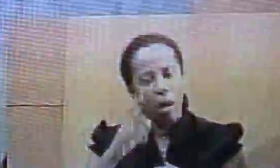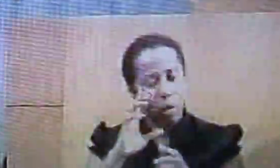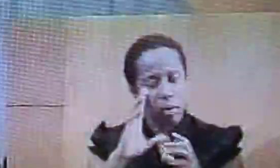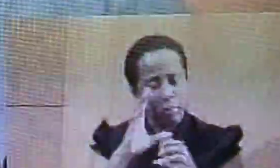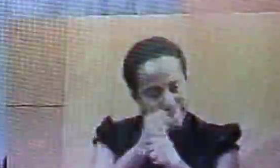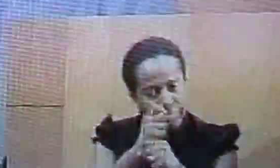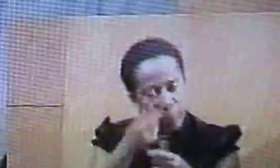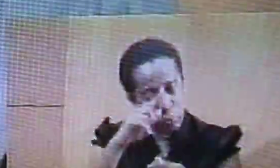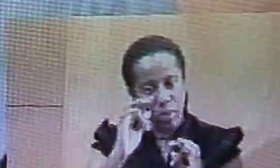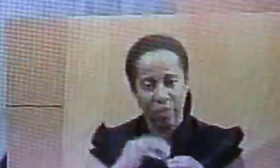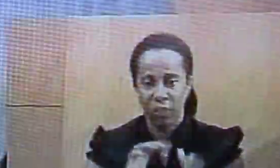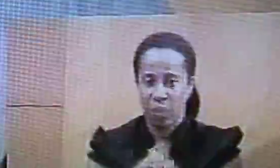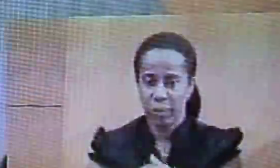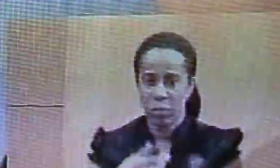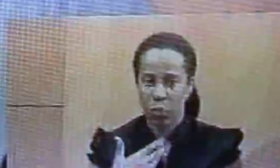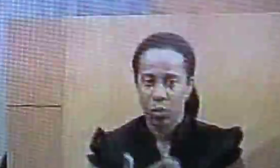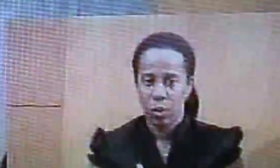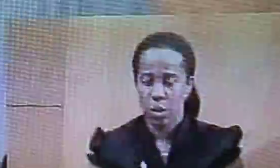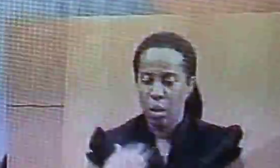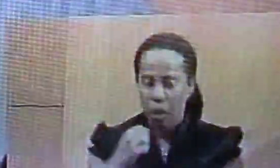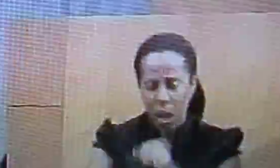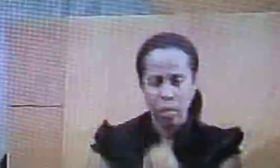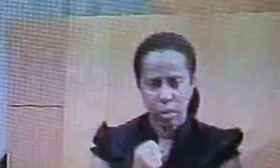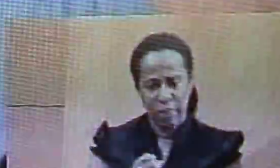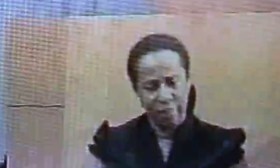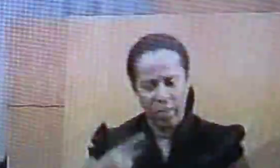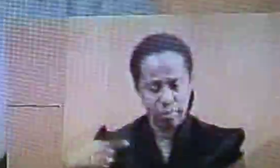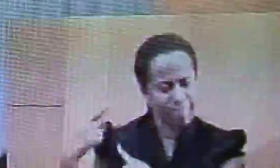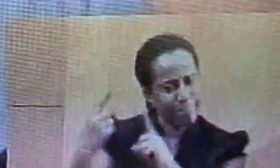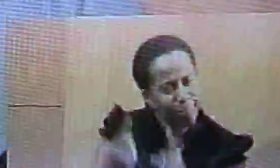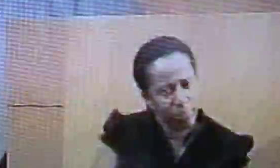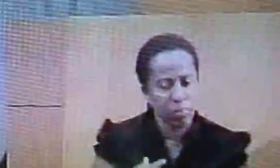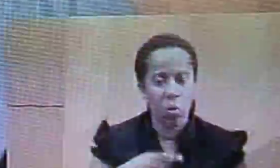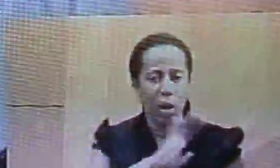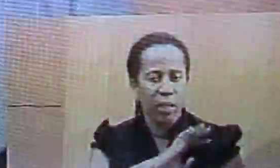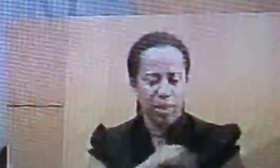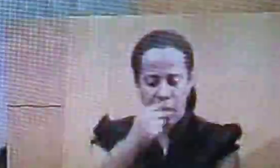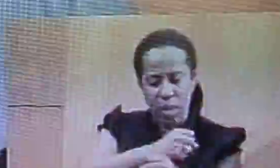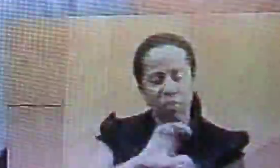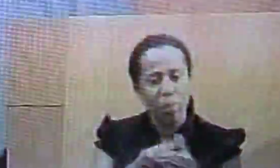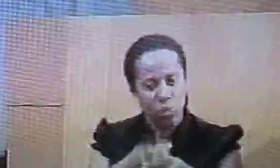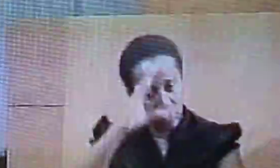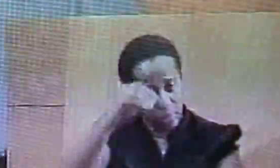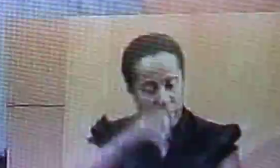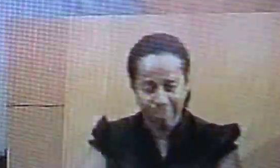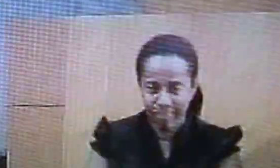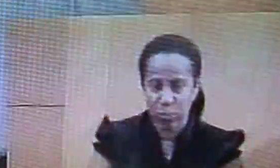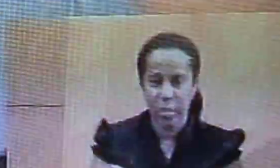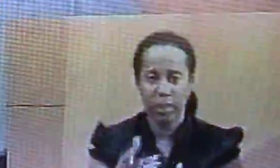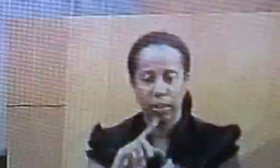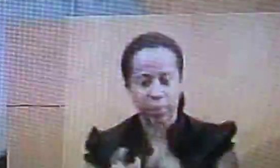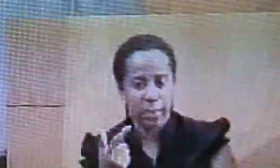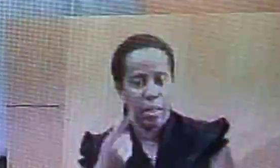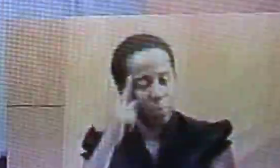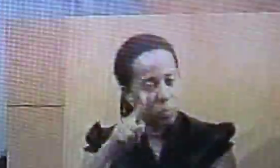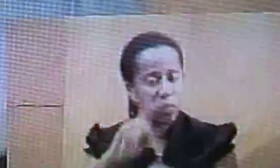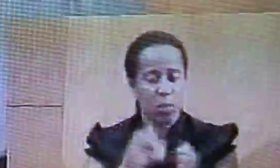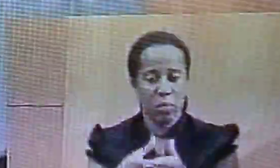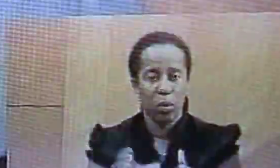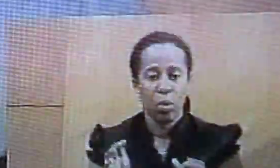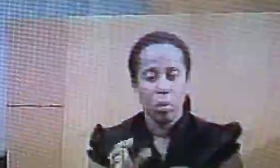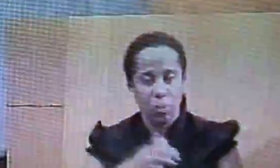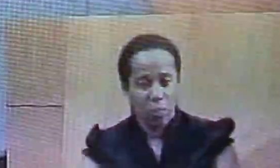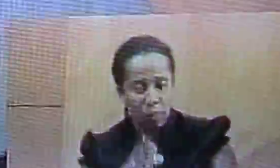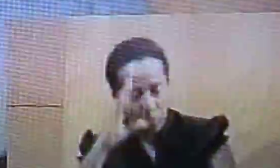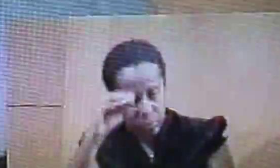consacré personnellement beaucoup de temps de ma vie à mettre en place une politique de formation professionnelle. Je la mets de la qualité.